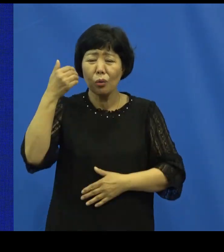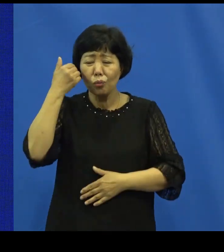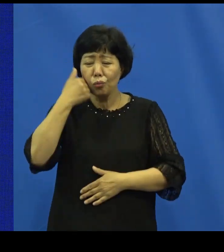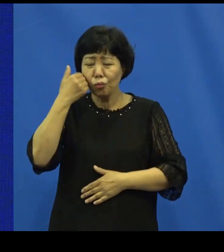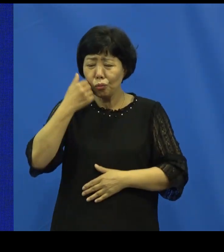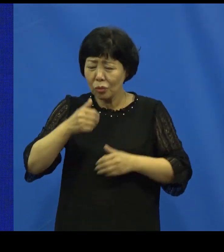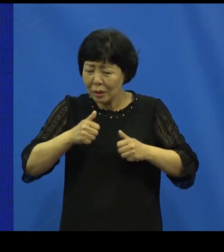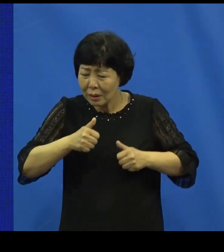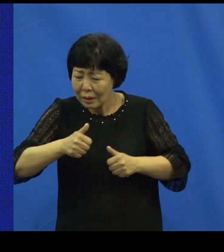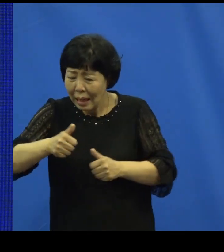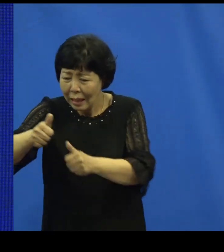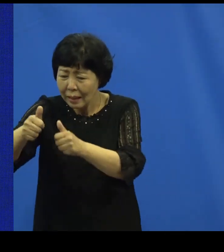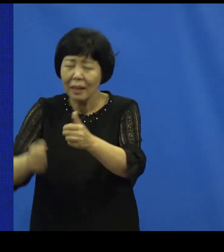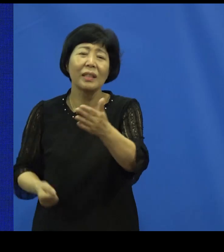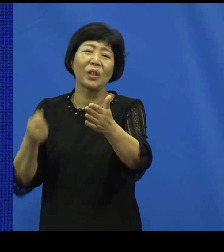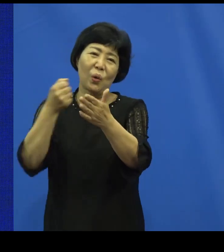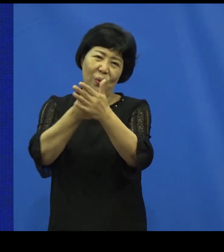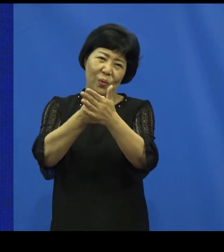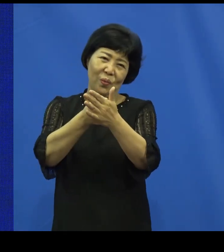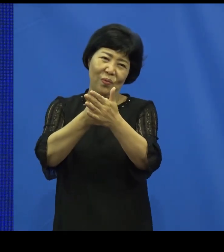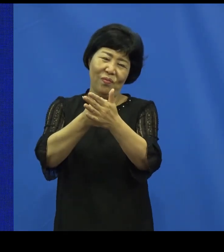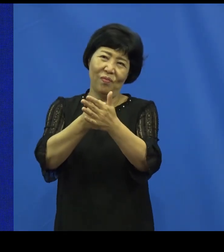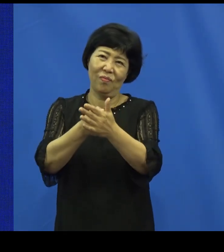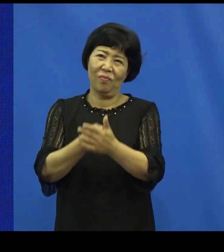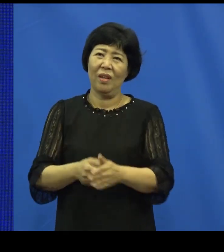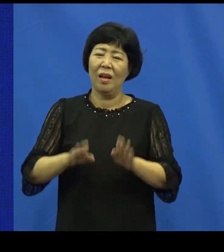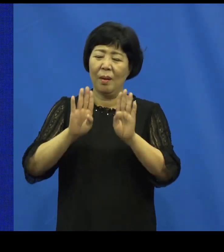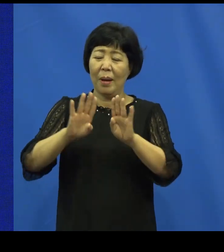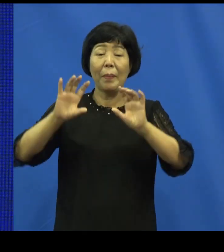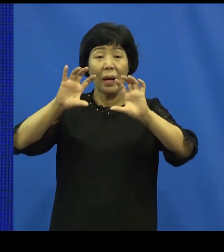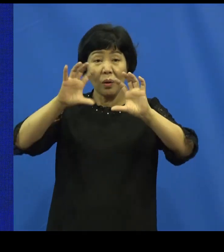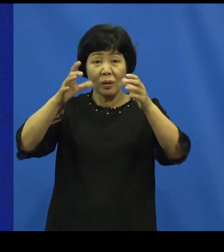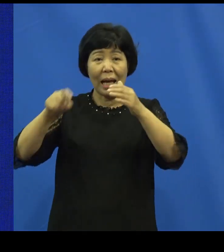됩니다. 다니엘은 바벨론 제국에서 하나님의